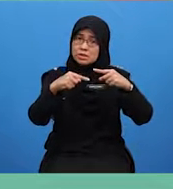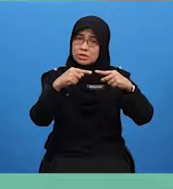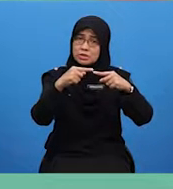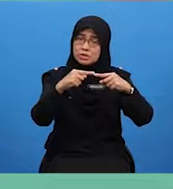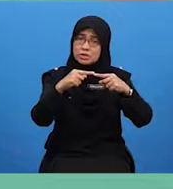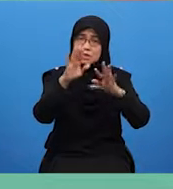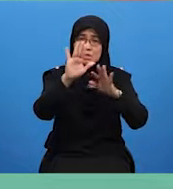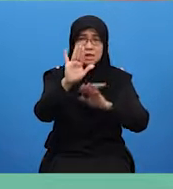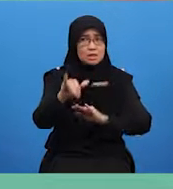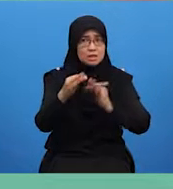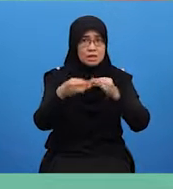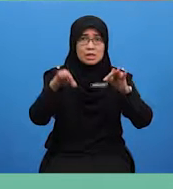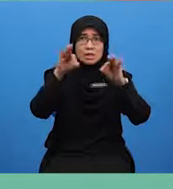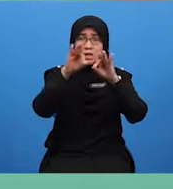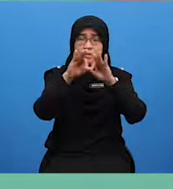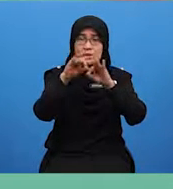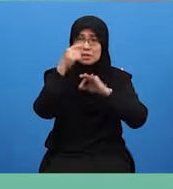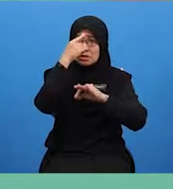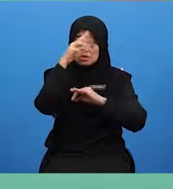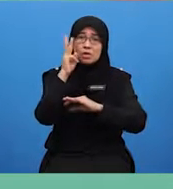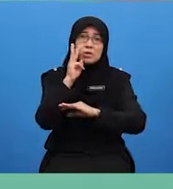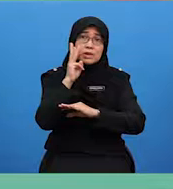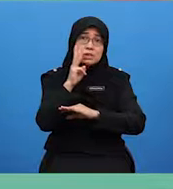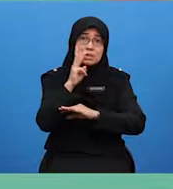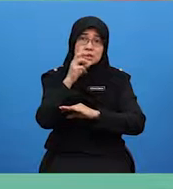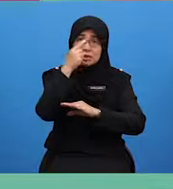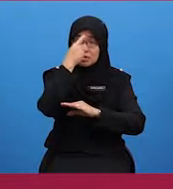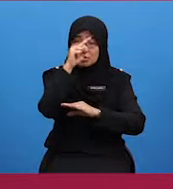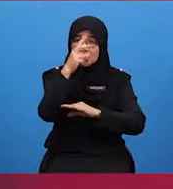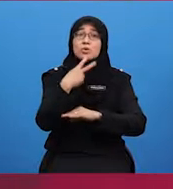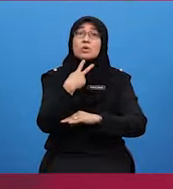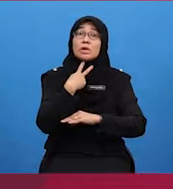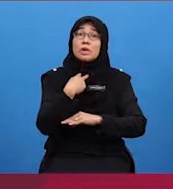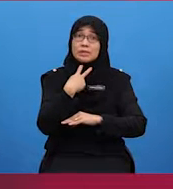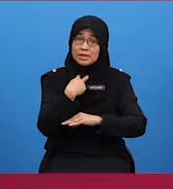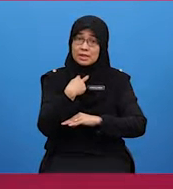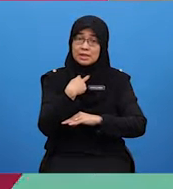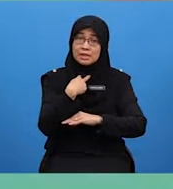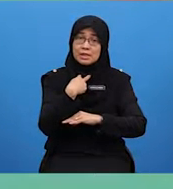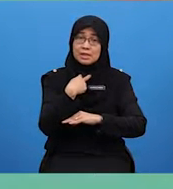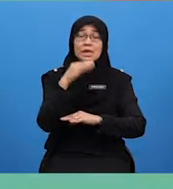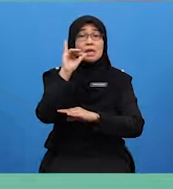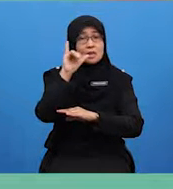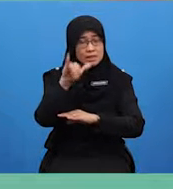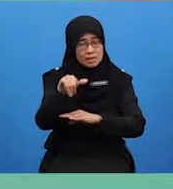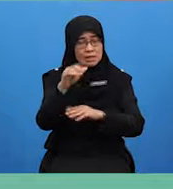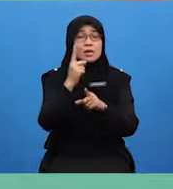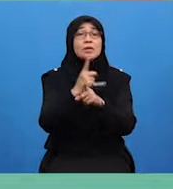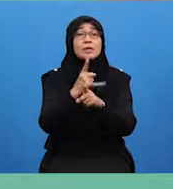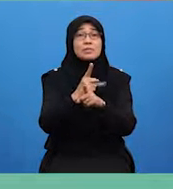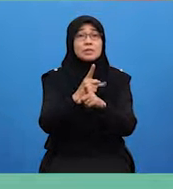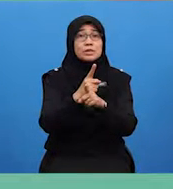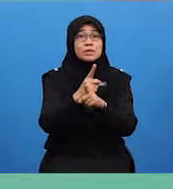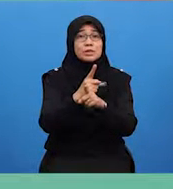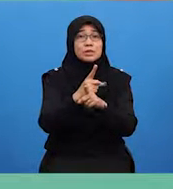dalam proses penghamilan untuk mendapatkan zuriat dalam sesebuah keluarga? Ya, betul tu.